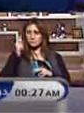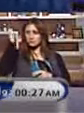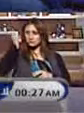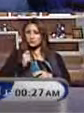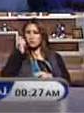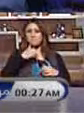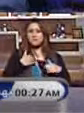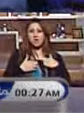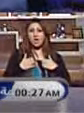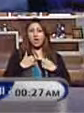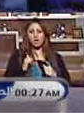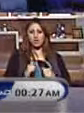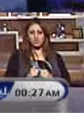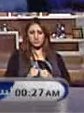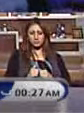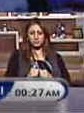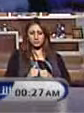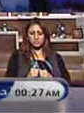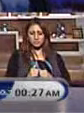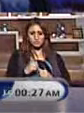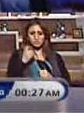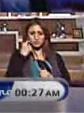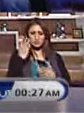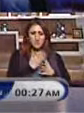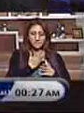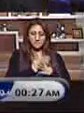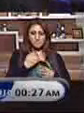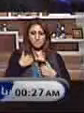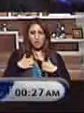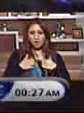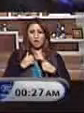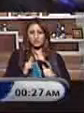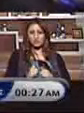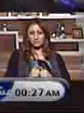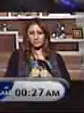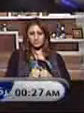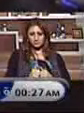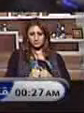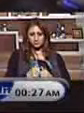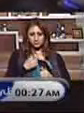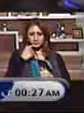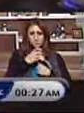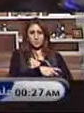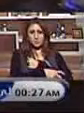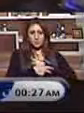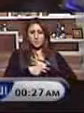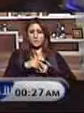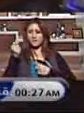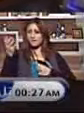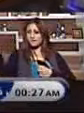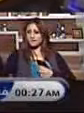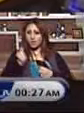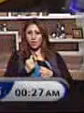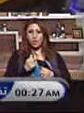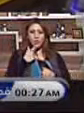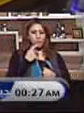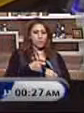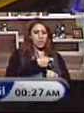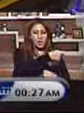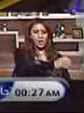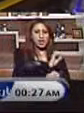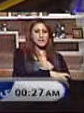ذاك كان بيحضر انه لما يعني لا ياخذ حقه بالذكاه يخرج شاهرا سلاحه بس